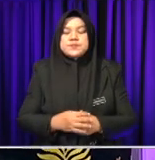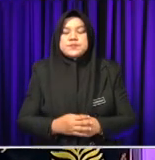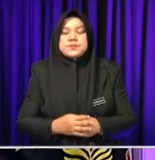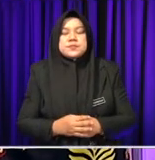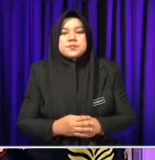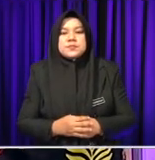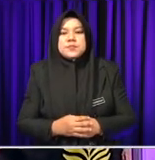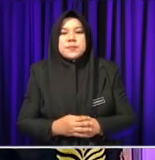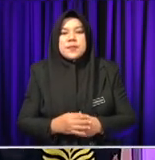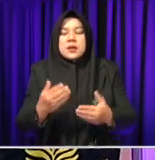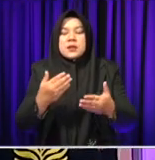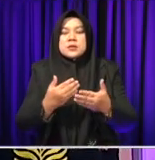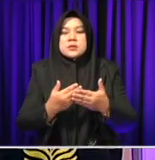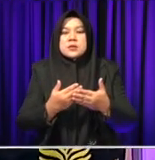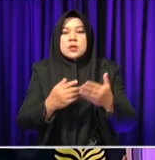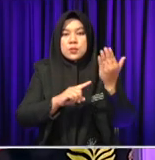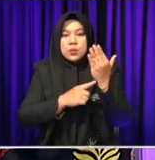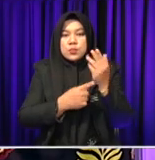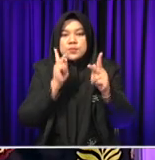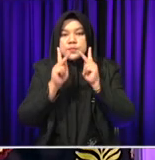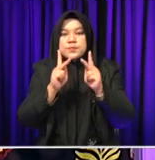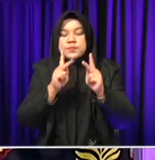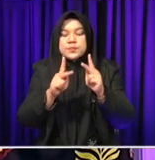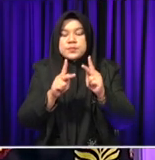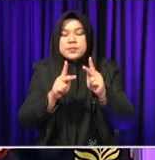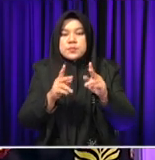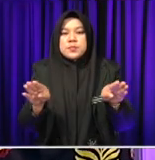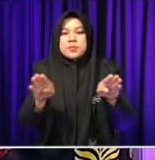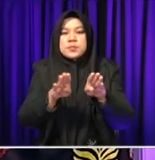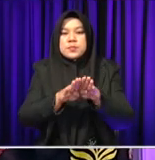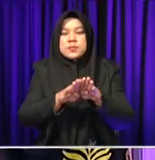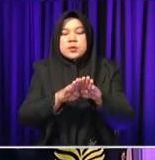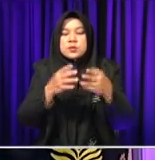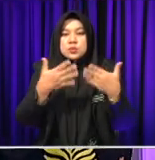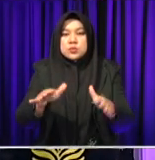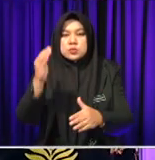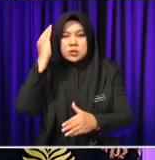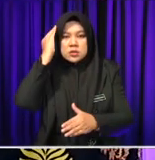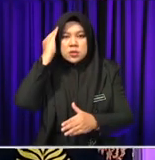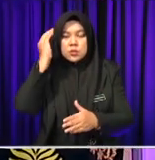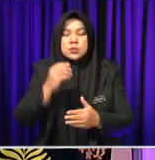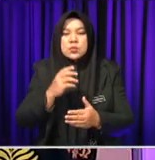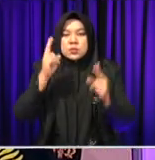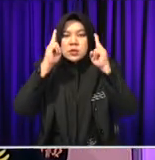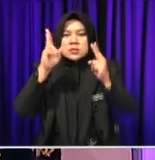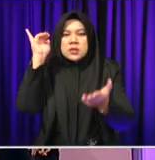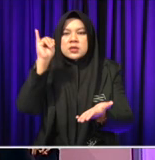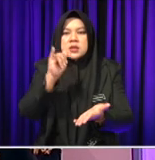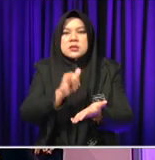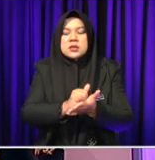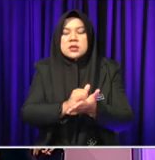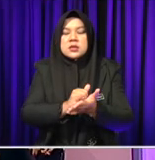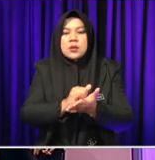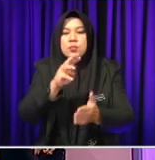waala sebagai pembuka kata dan sebagaimana yang kita semua sedia maklum Ustazah yakin ya anak-anak murid